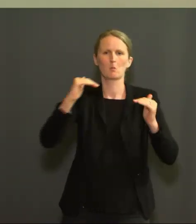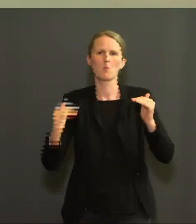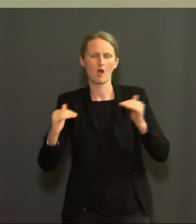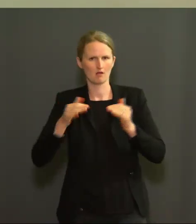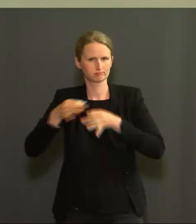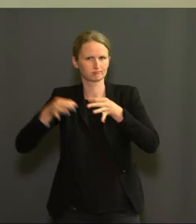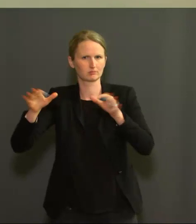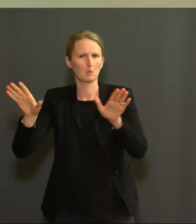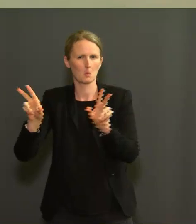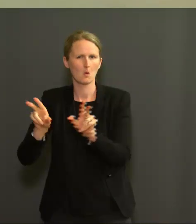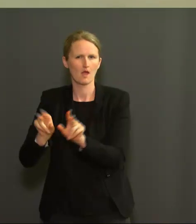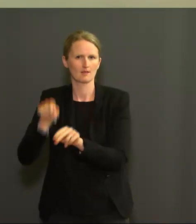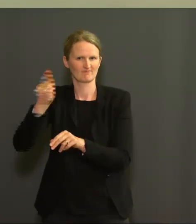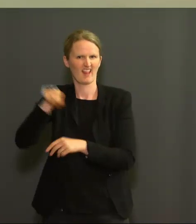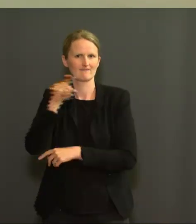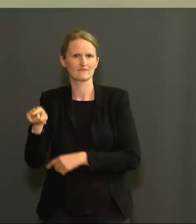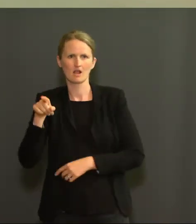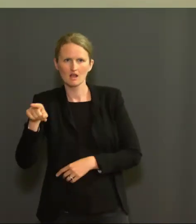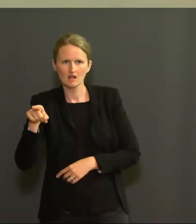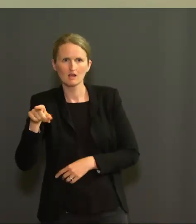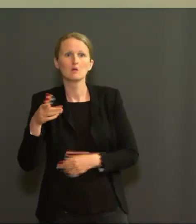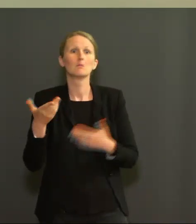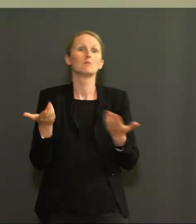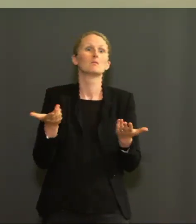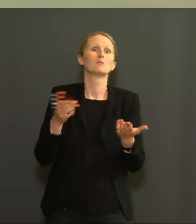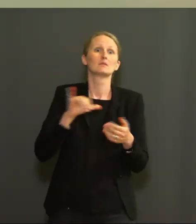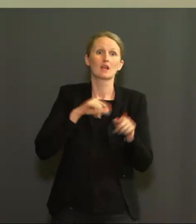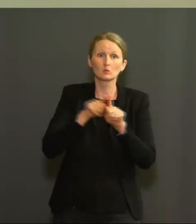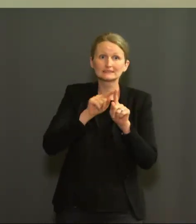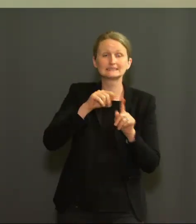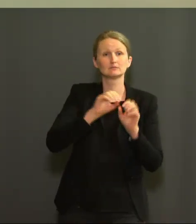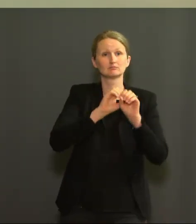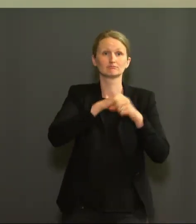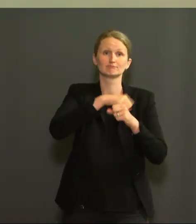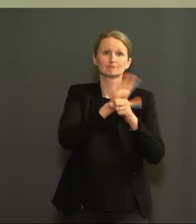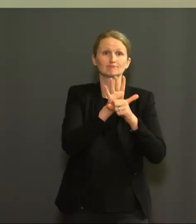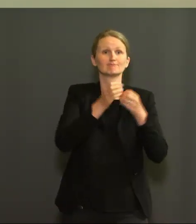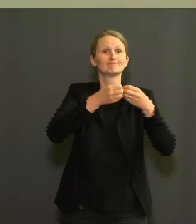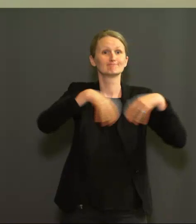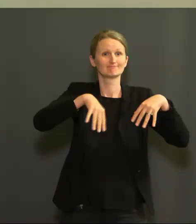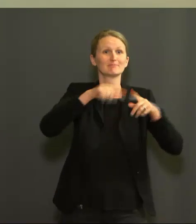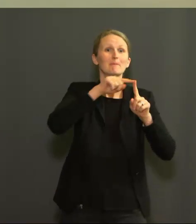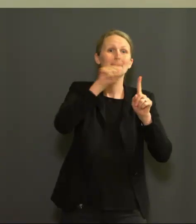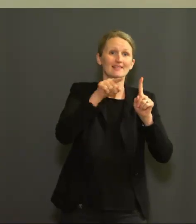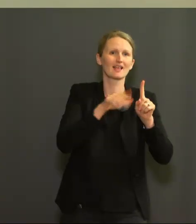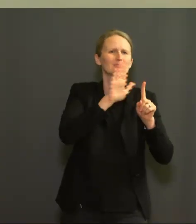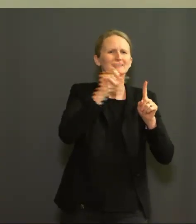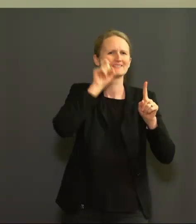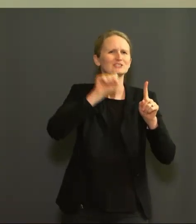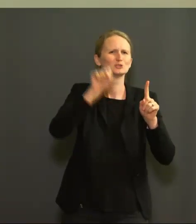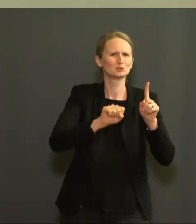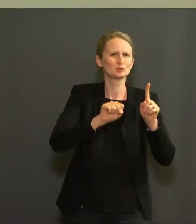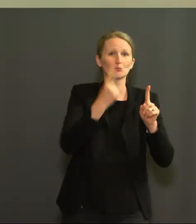extrêmement bas des variants de type bêta, donc l'ancien variant sud-africain. Il tourne toujours autour de 1%. Pour l'instant,